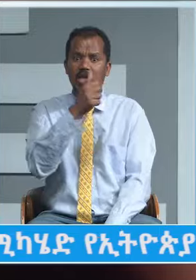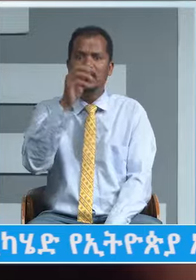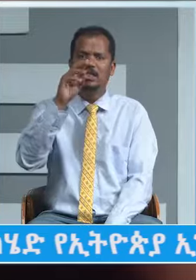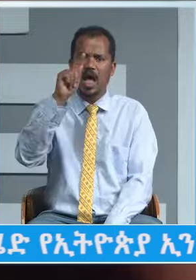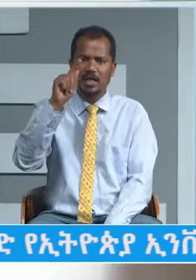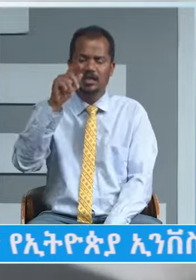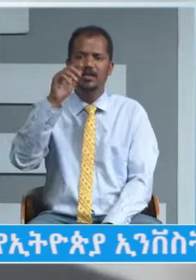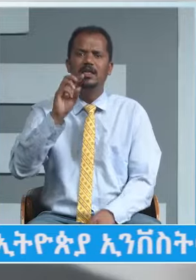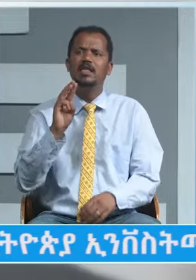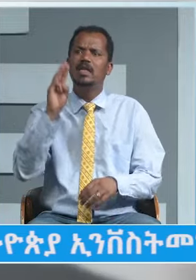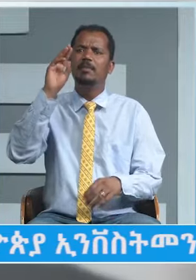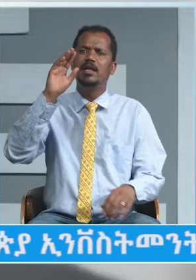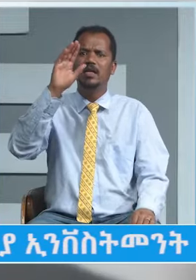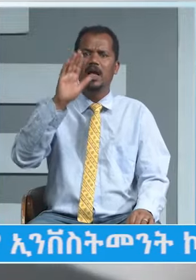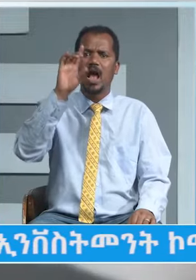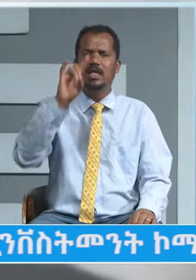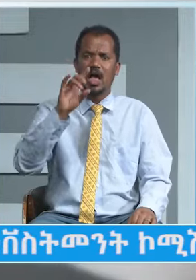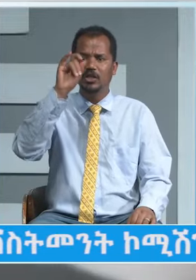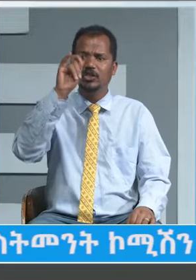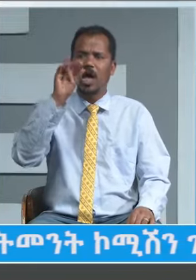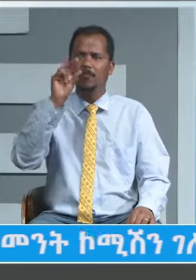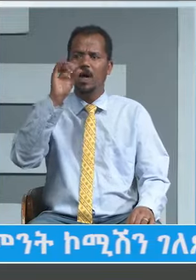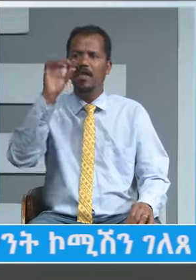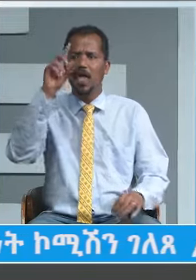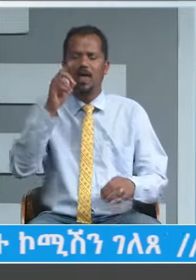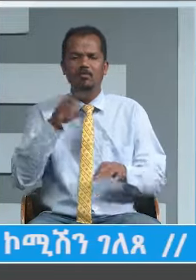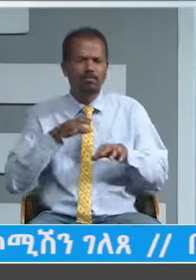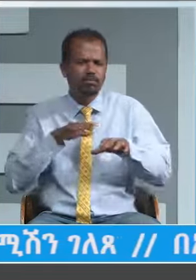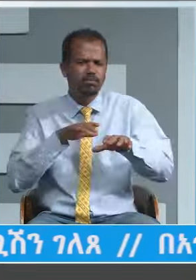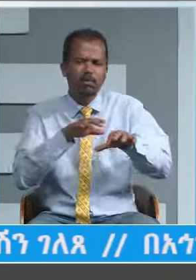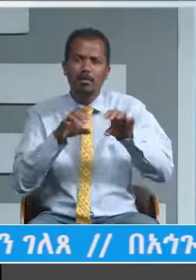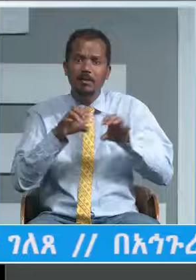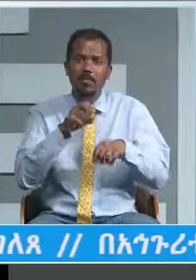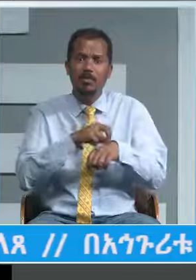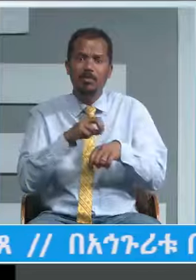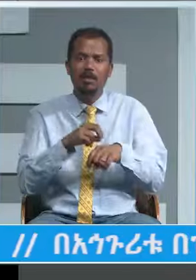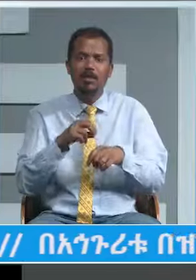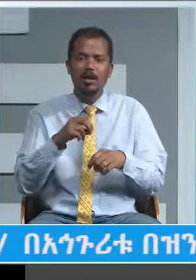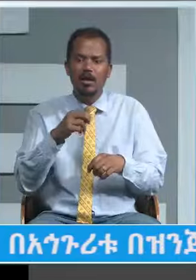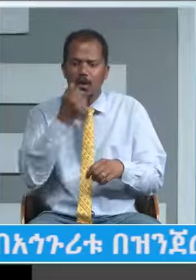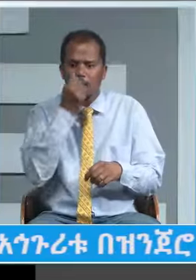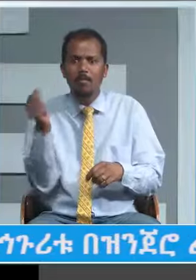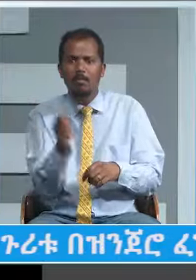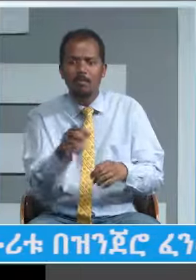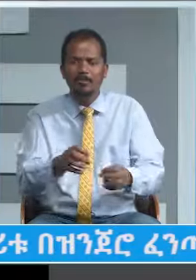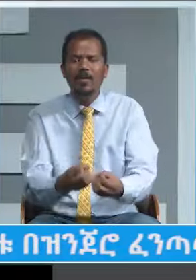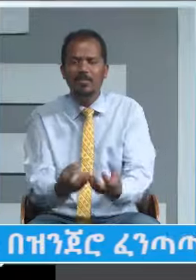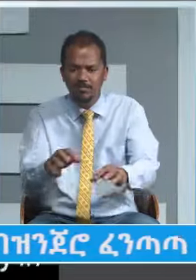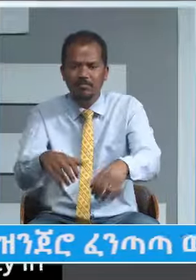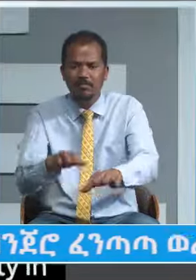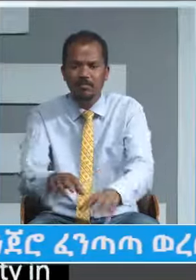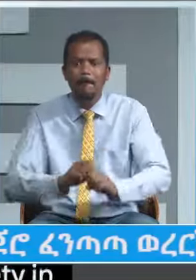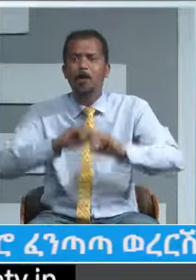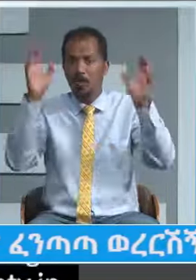ኮሎኔል ኤሳን ዳክሳ በሰሜናዊ ጋዛ ጃባሊያ ውስጥ የእስራኤል ጦር ወታደራዊ ዘመቻ በሚደረግበት ወቅት በተጠመደ ፈንጂ ነው